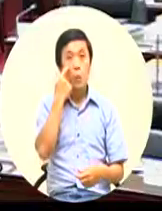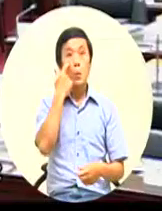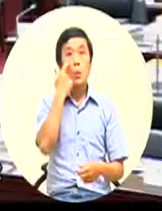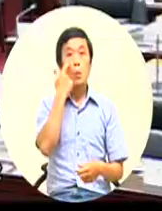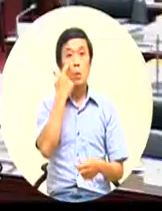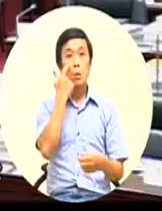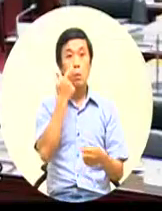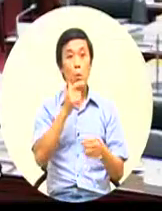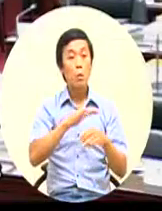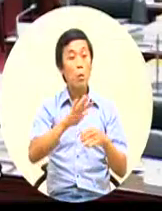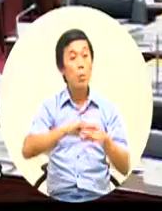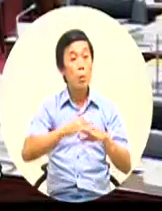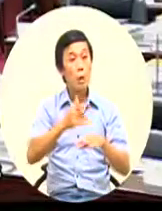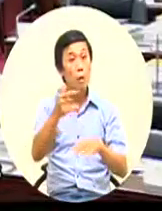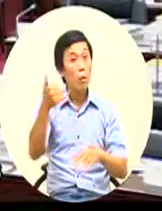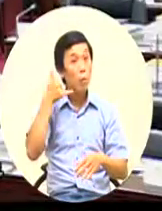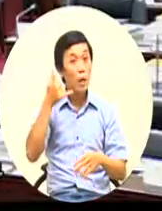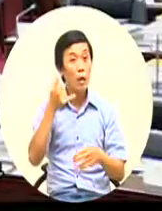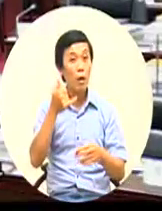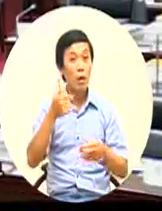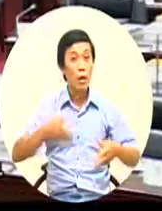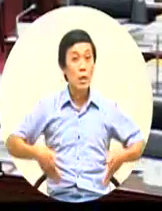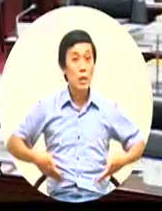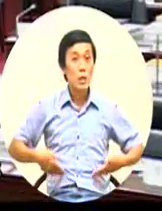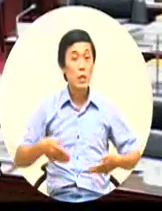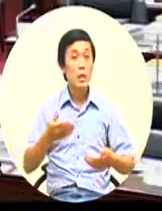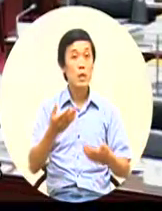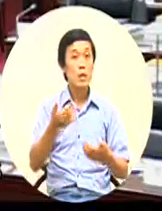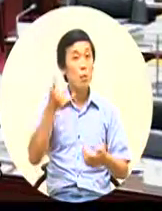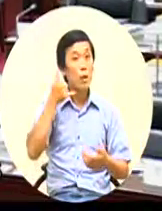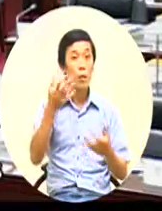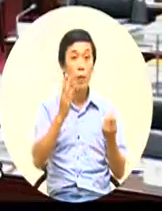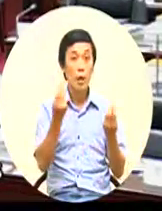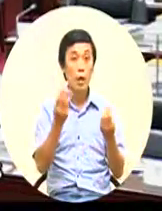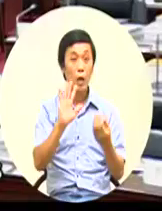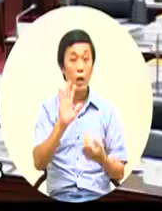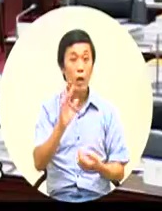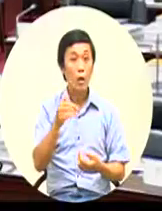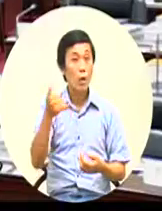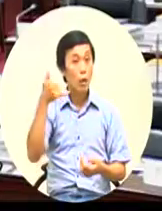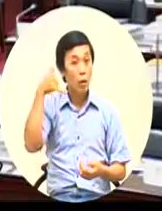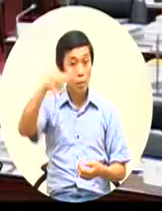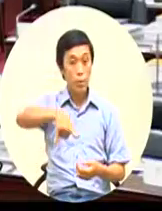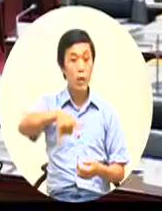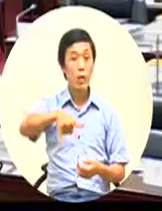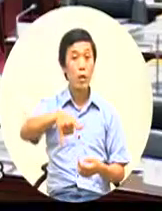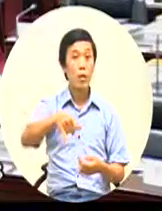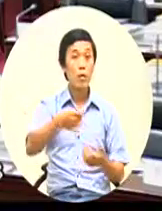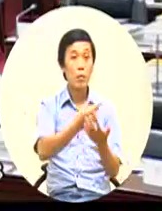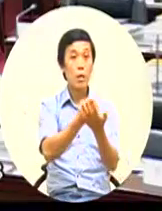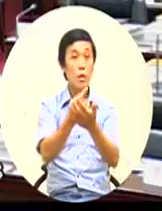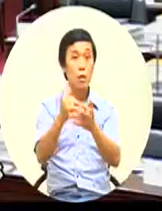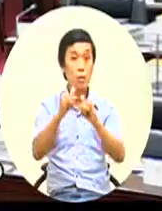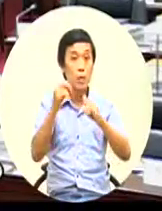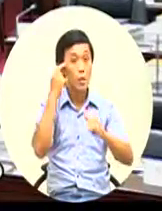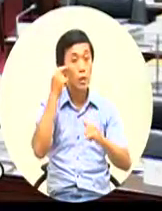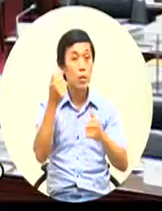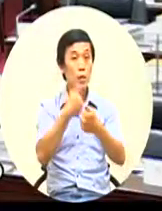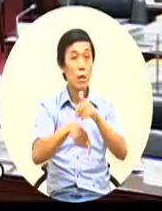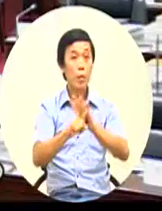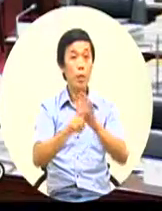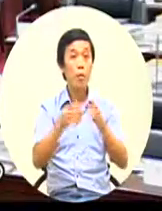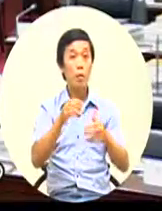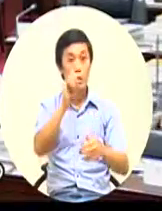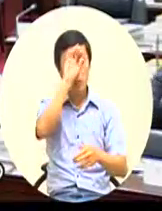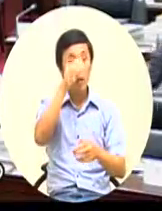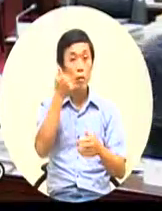袂瘾接啊？电话放互人，我相信在座所有民意代表，不分对一党啦，